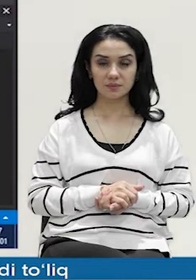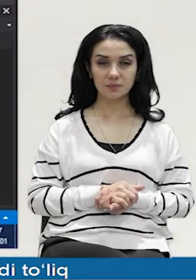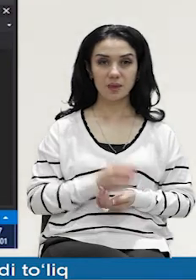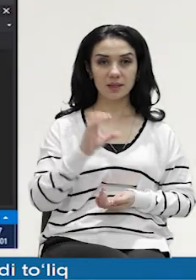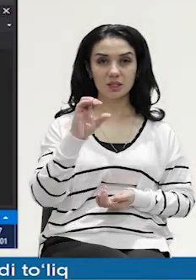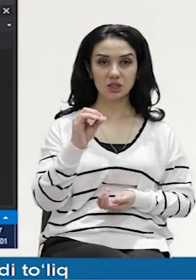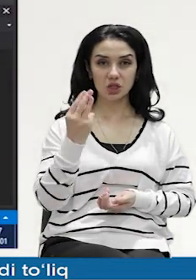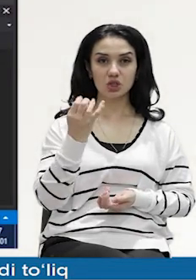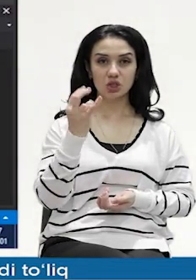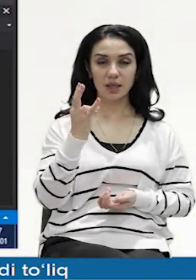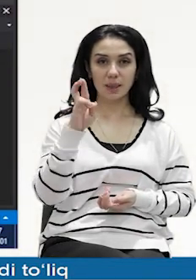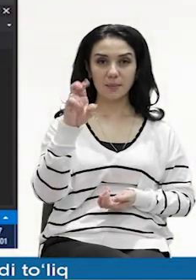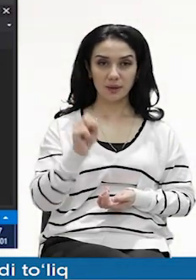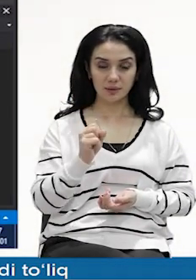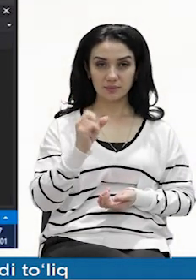Seshanba,